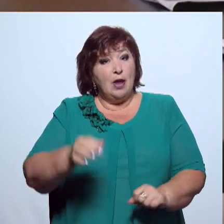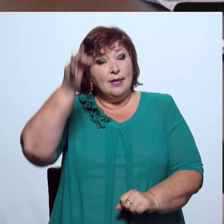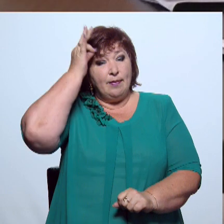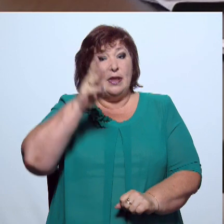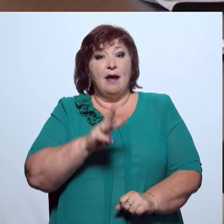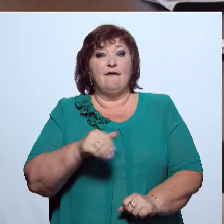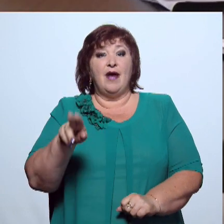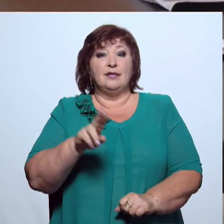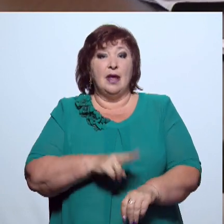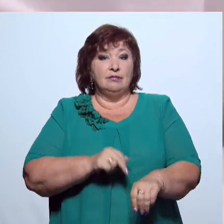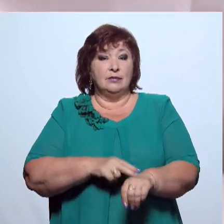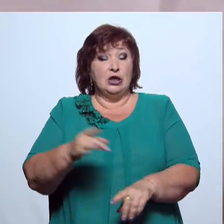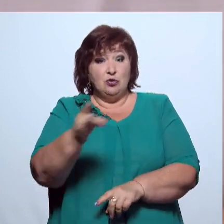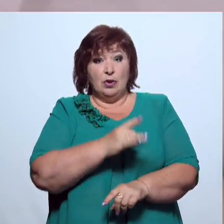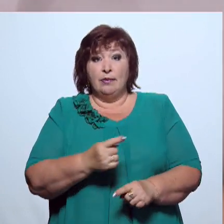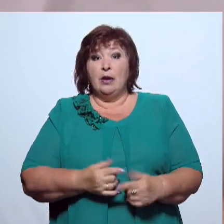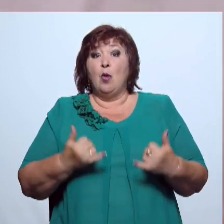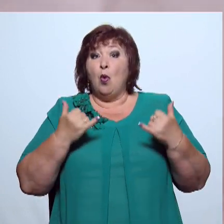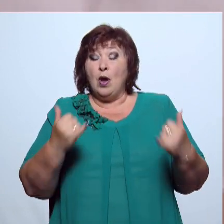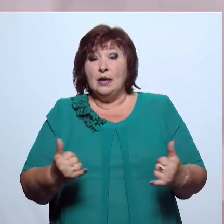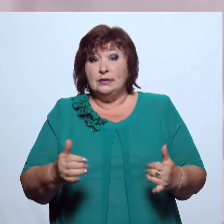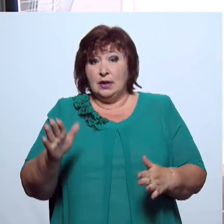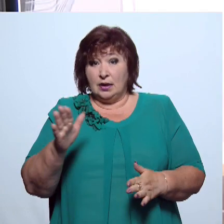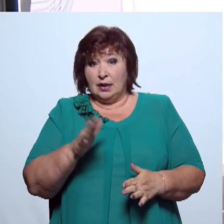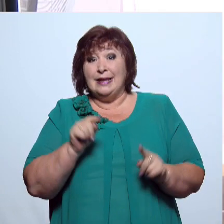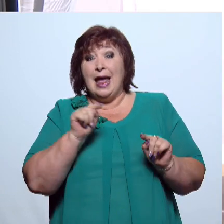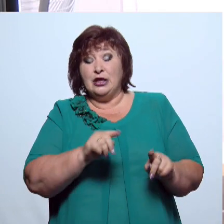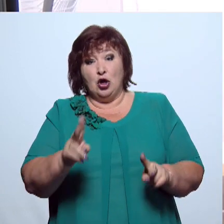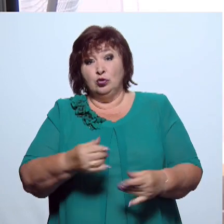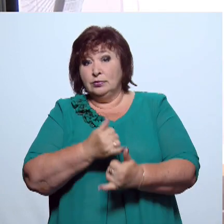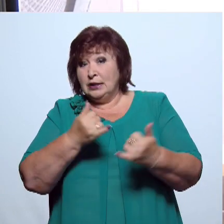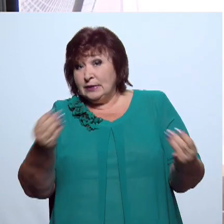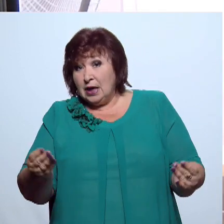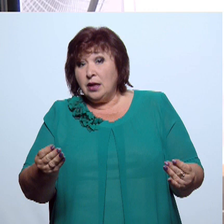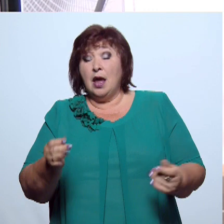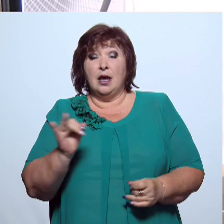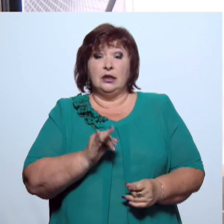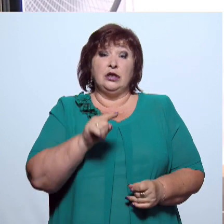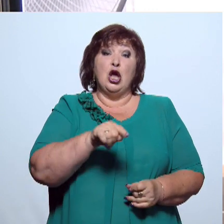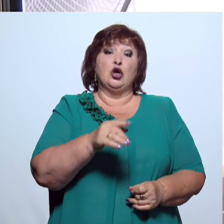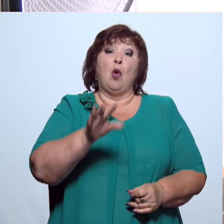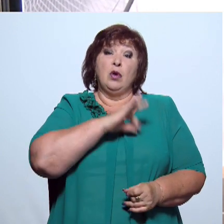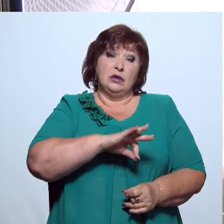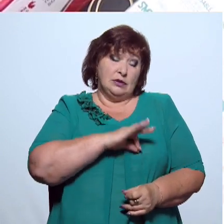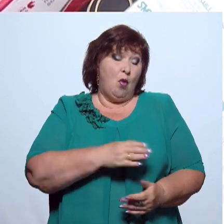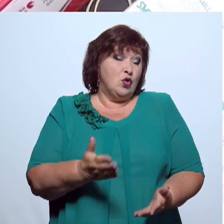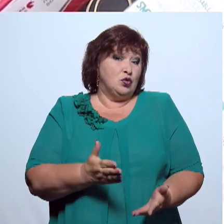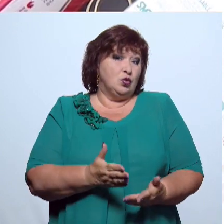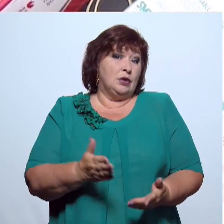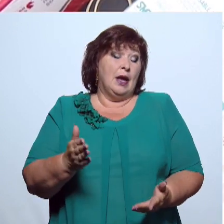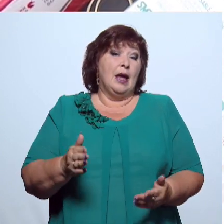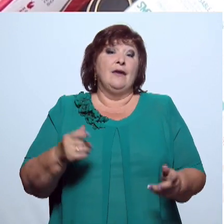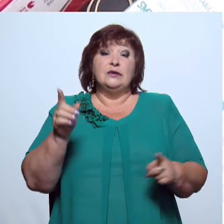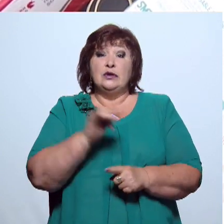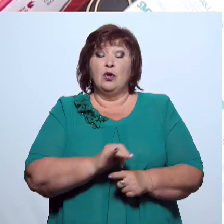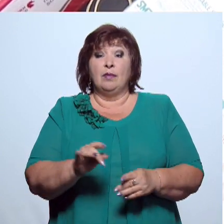в МВД республики. При этом наказание предусмотрено и для тех, кто распространяет фальшивые сертификаты, и для тех, кто их использует. За